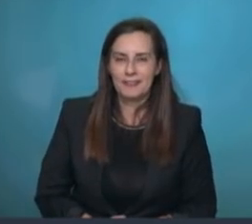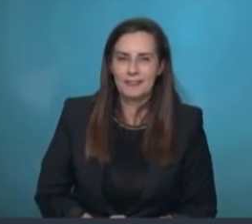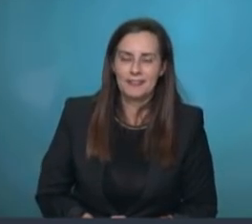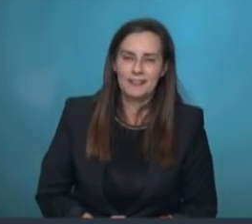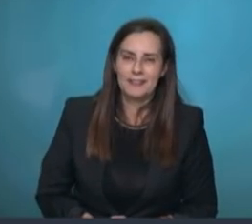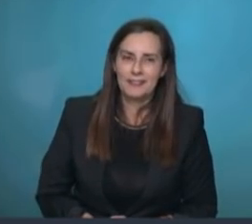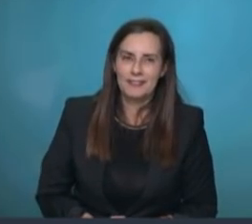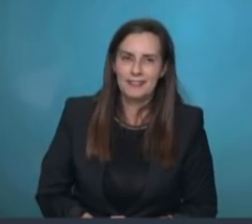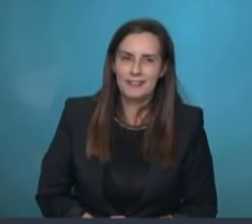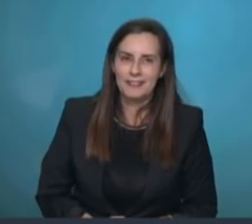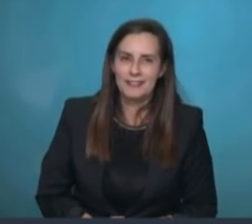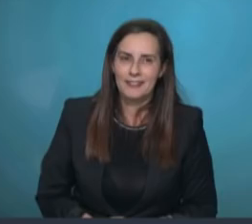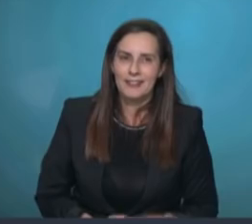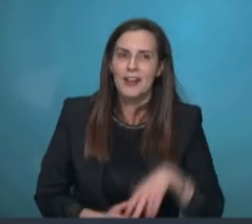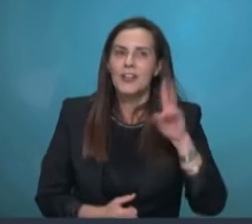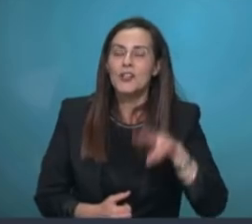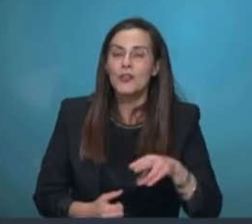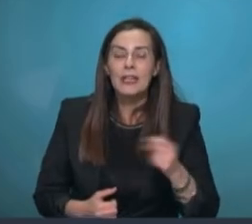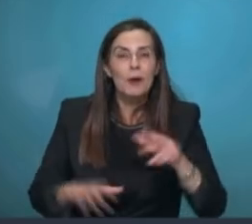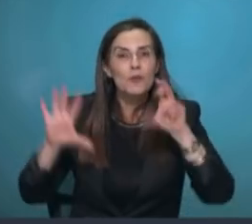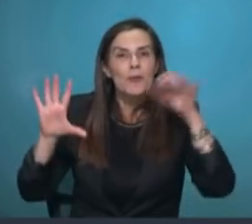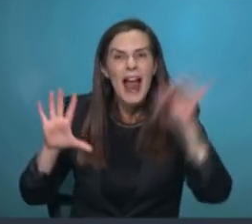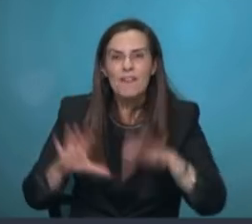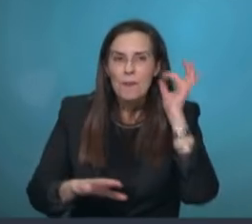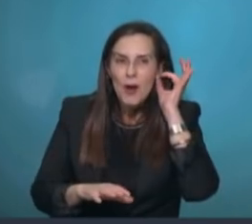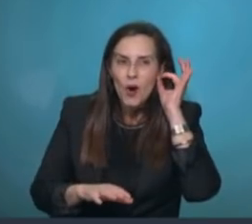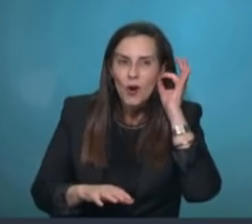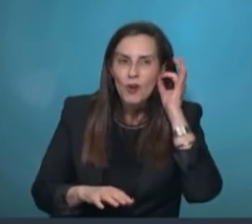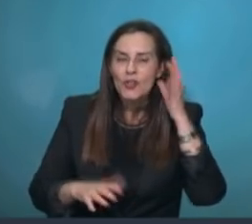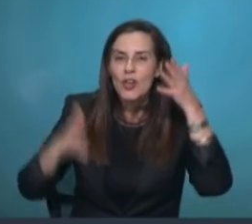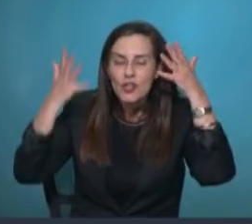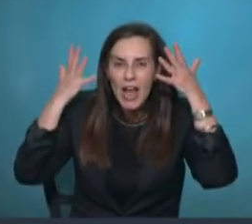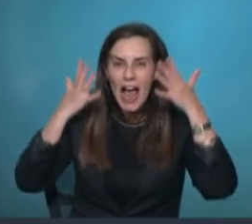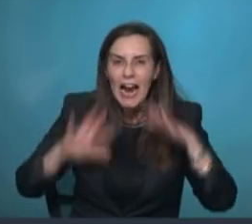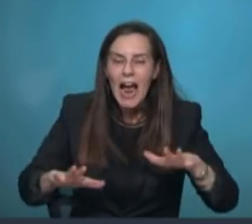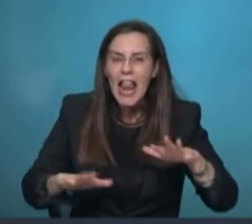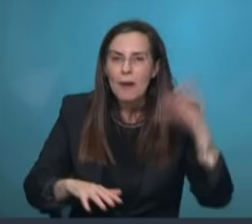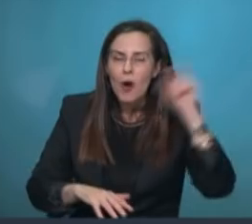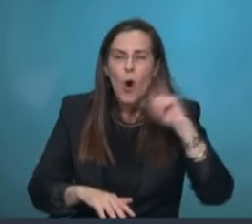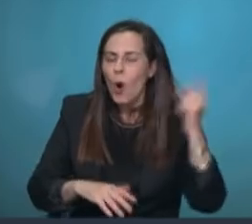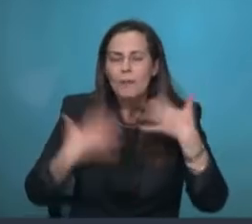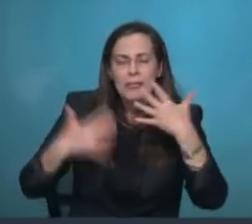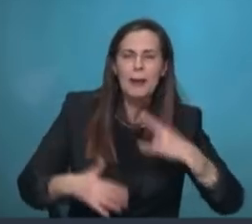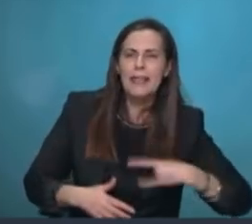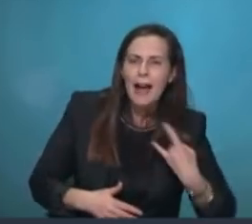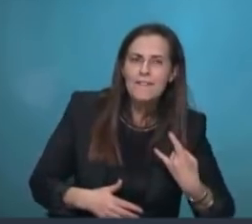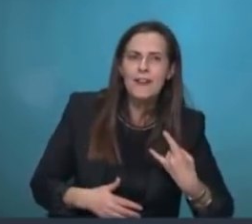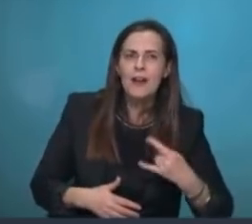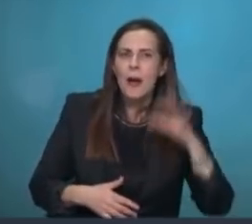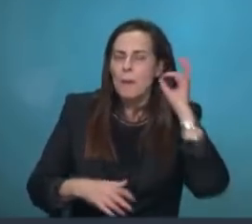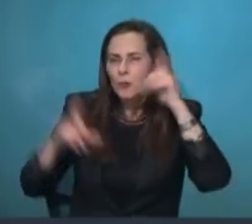רואה. יש לנו קבוצה של כמעט 80 אלף בנות של הקלה מאיסטנבול למכורים. כל אחת משתפת את החוויה שלה. בנות מצלמות שהן קנו